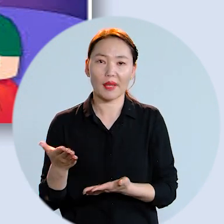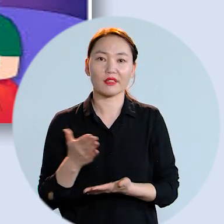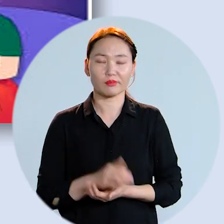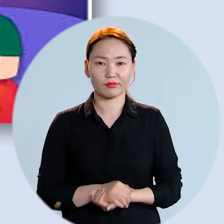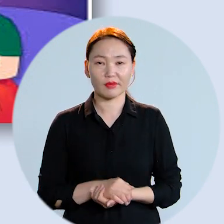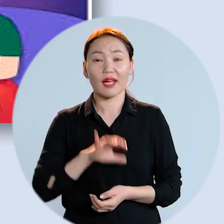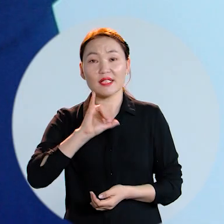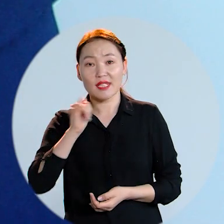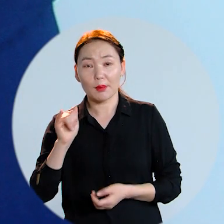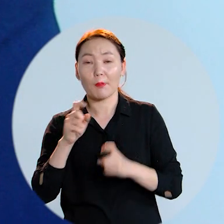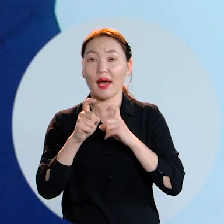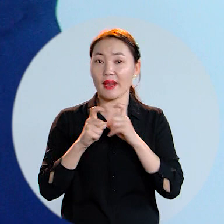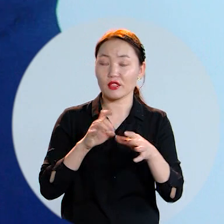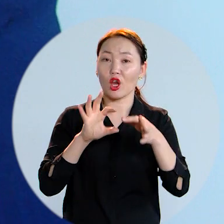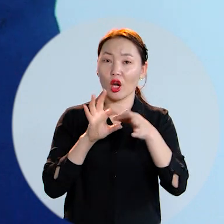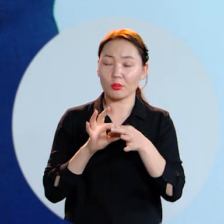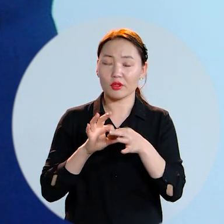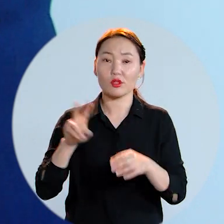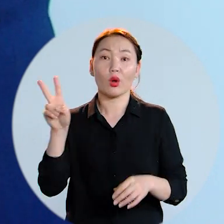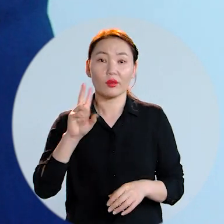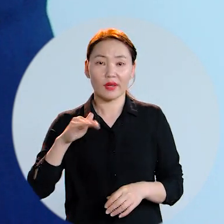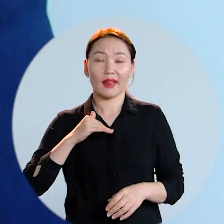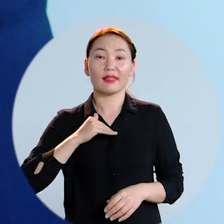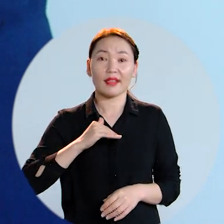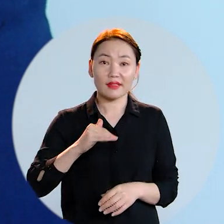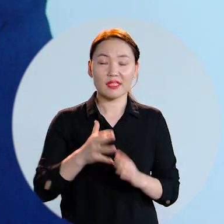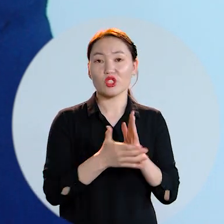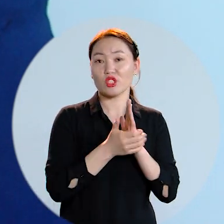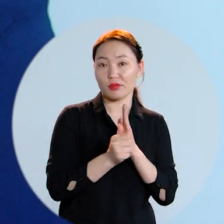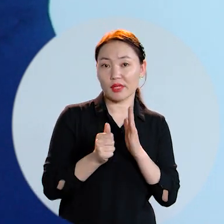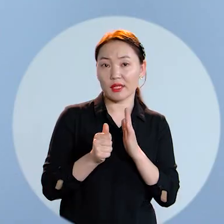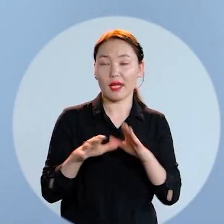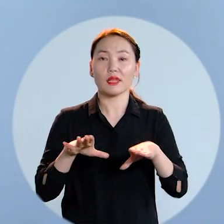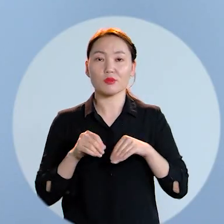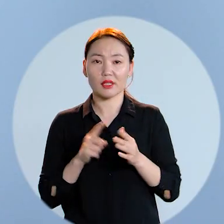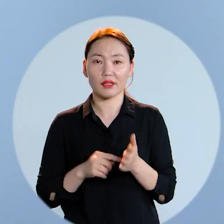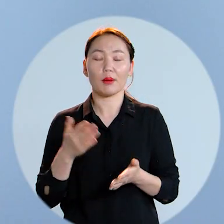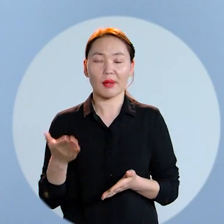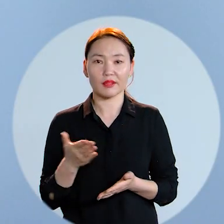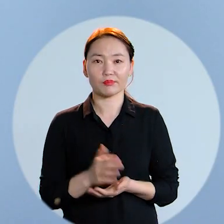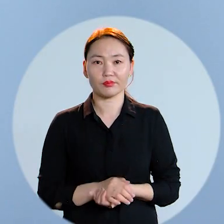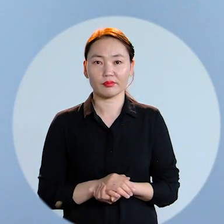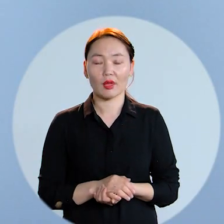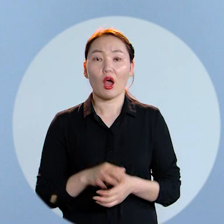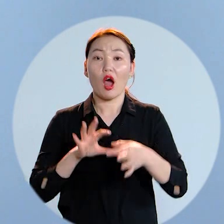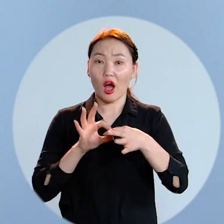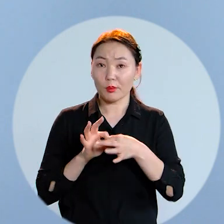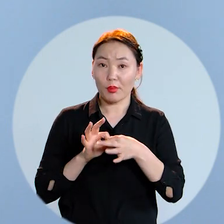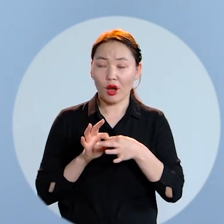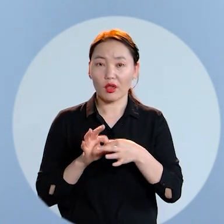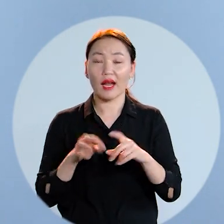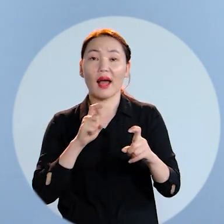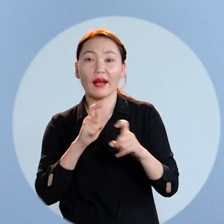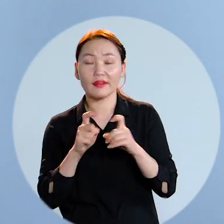талаар хүргэнэ. Холбоо тогтоох чадвар гэж юу юм бэ багшаа? За, холбоо тогтоох ур чадвар гэдэг бол маш